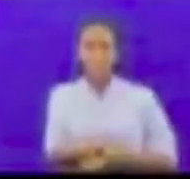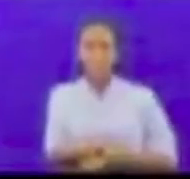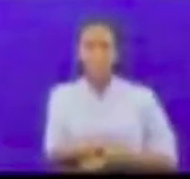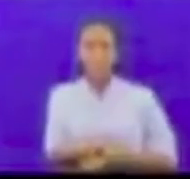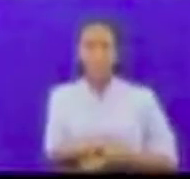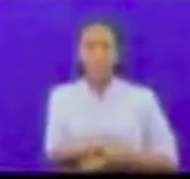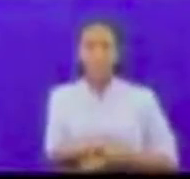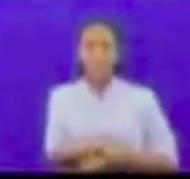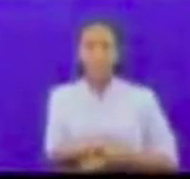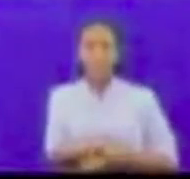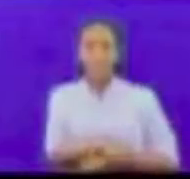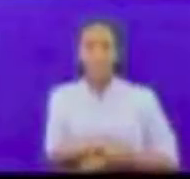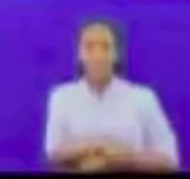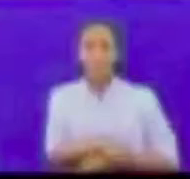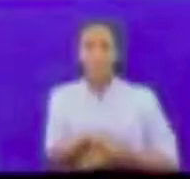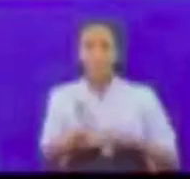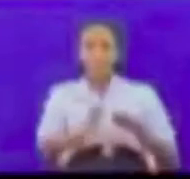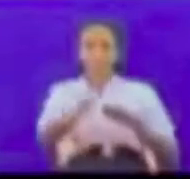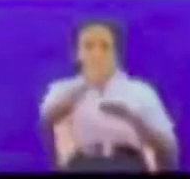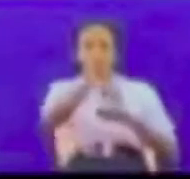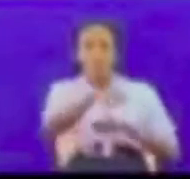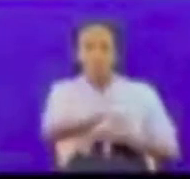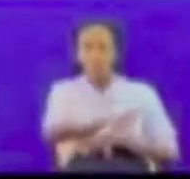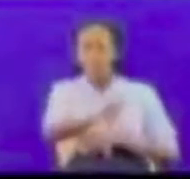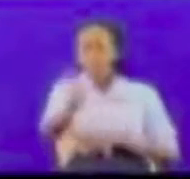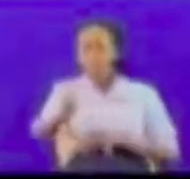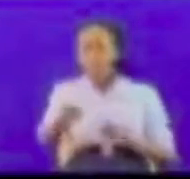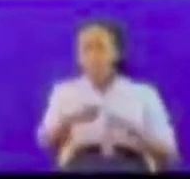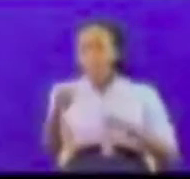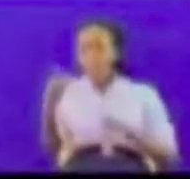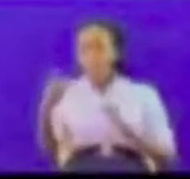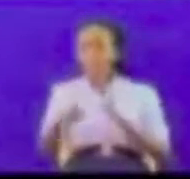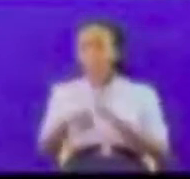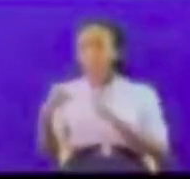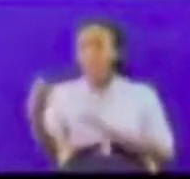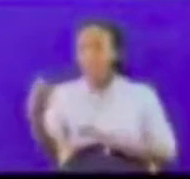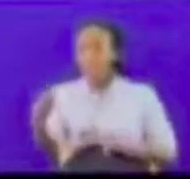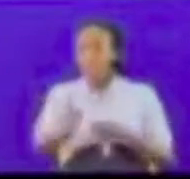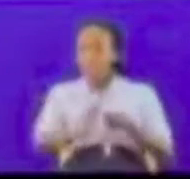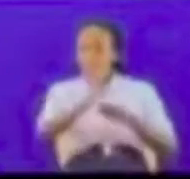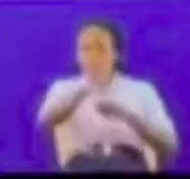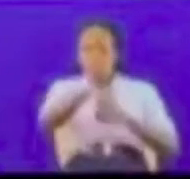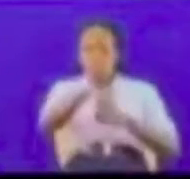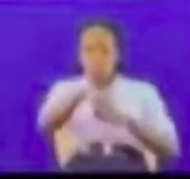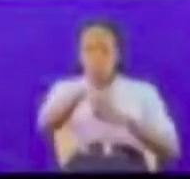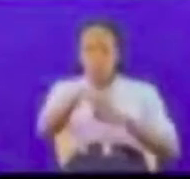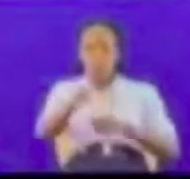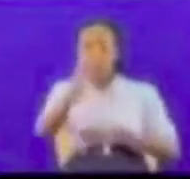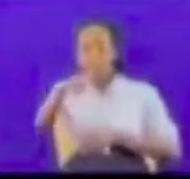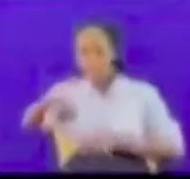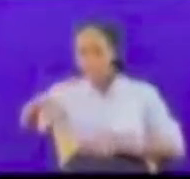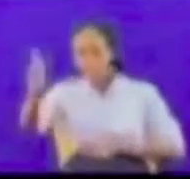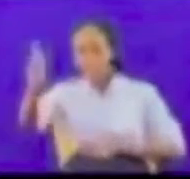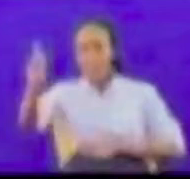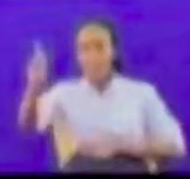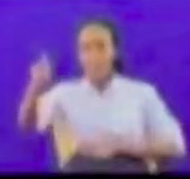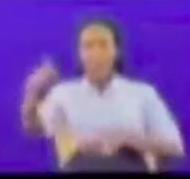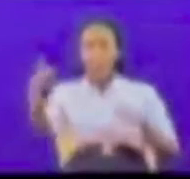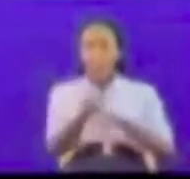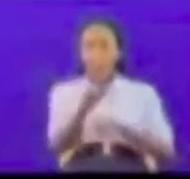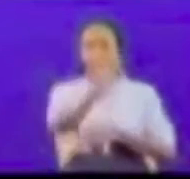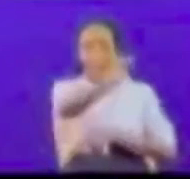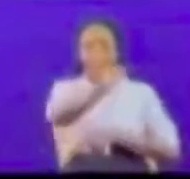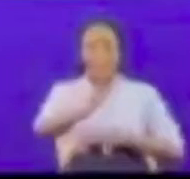Kura zote 363 ni kura za ndio, na kwa hiyo amepata 100% ya kura